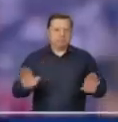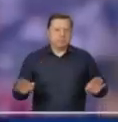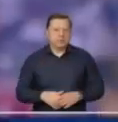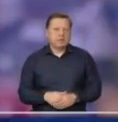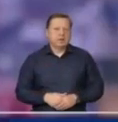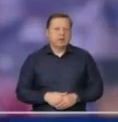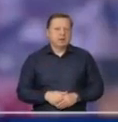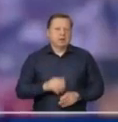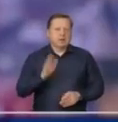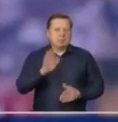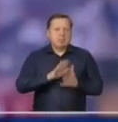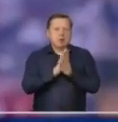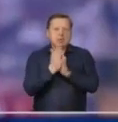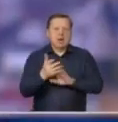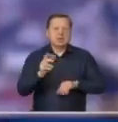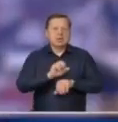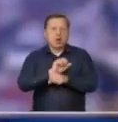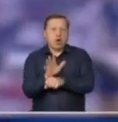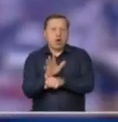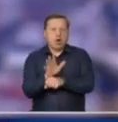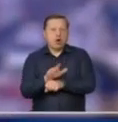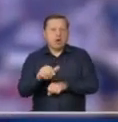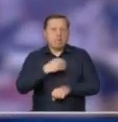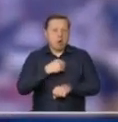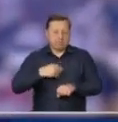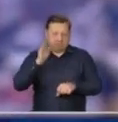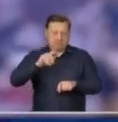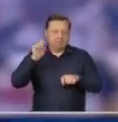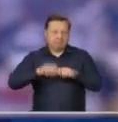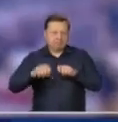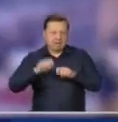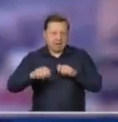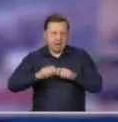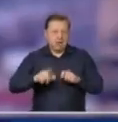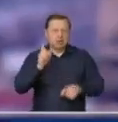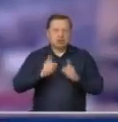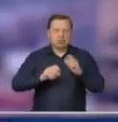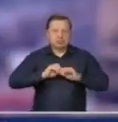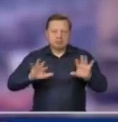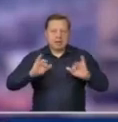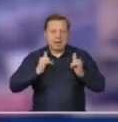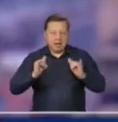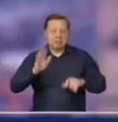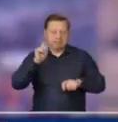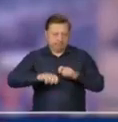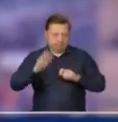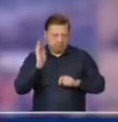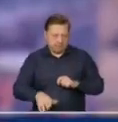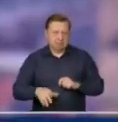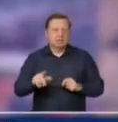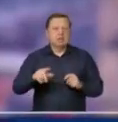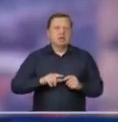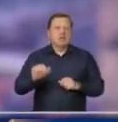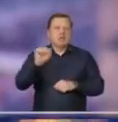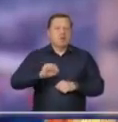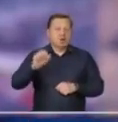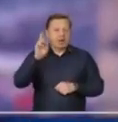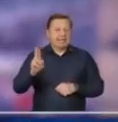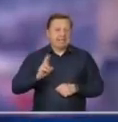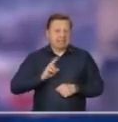Sprawdzą, jakie mutacje koronawirusa pojawiają się w Polsce. Jak szybko się rozprzestrzeniają? Takie badanie realizuje m.in. Wrocławski